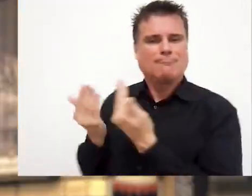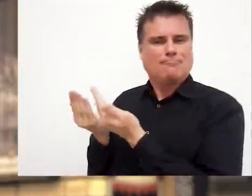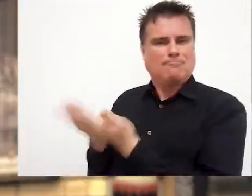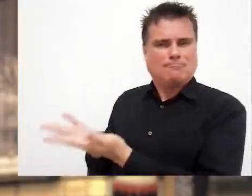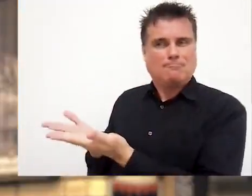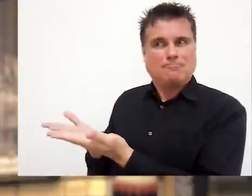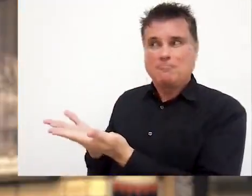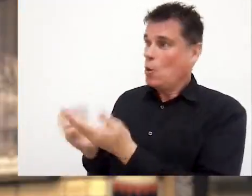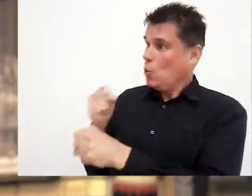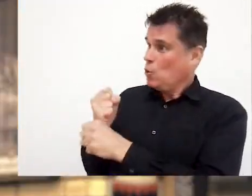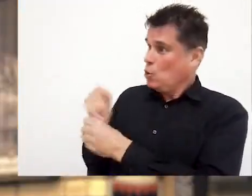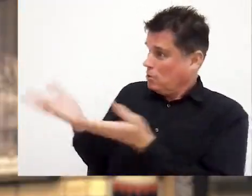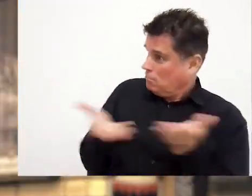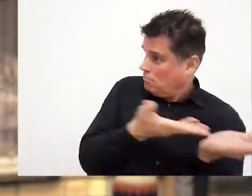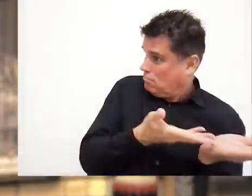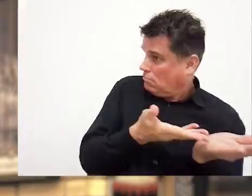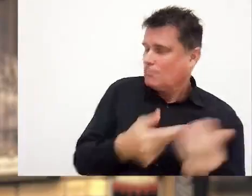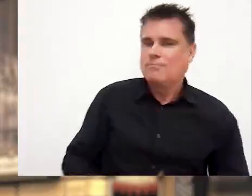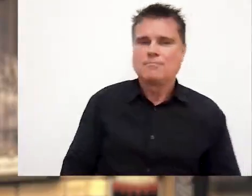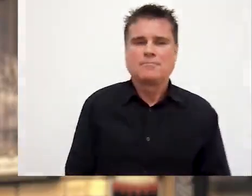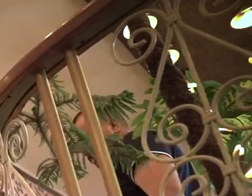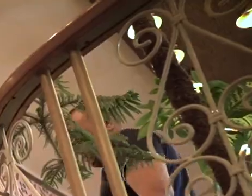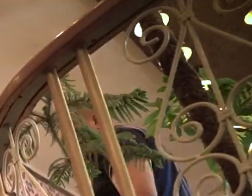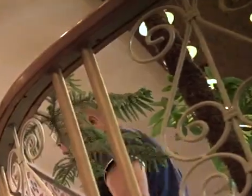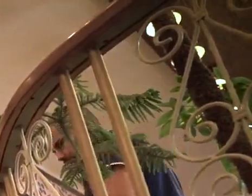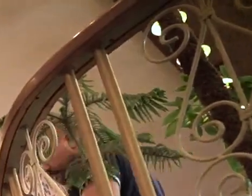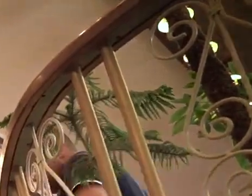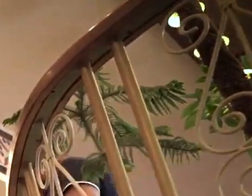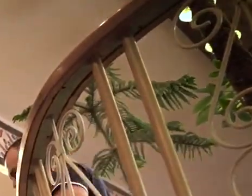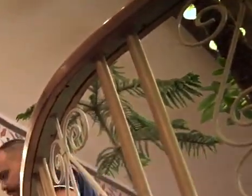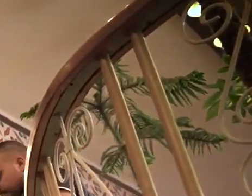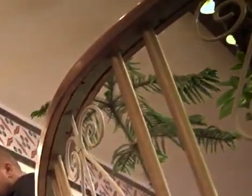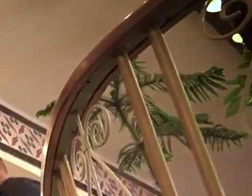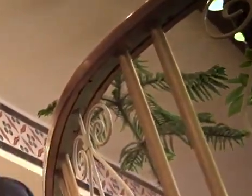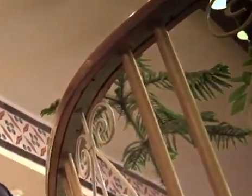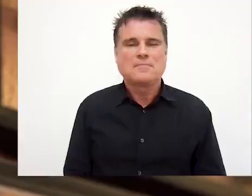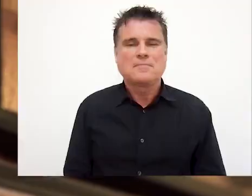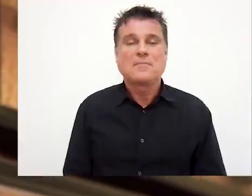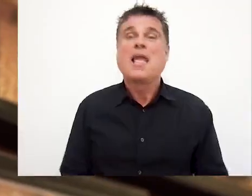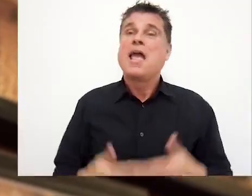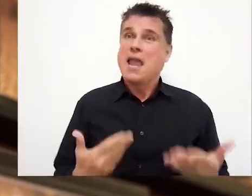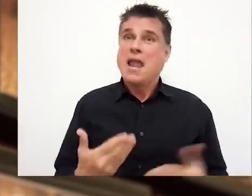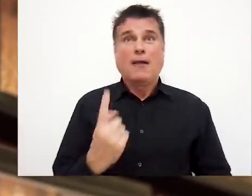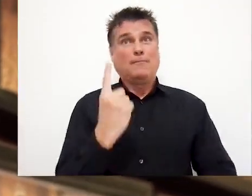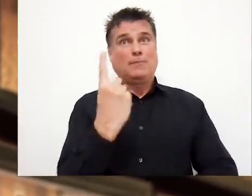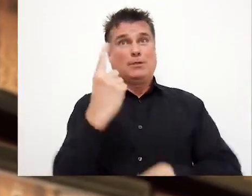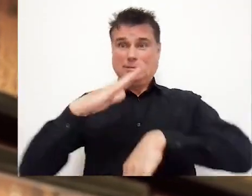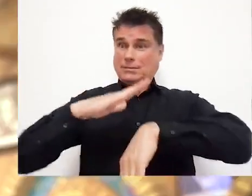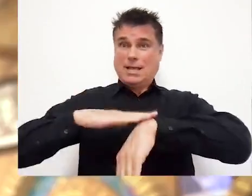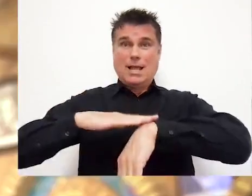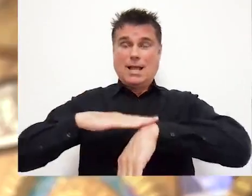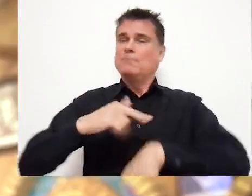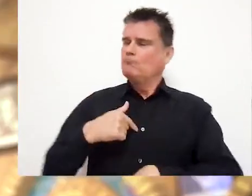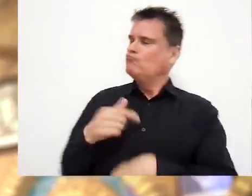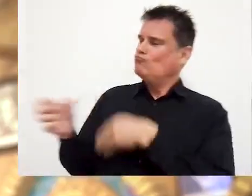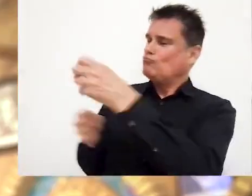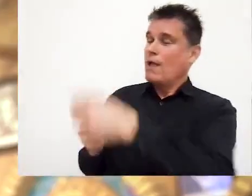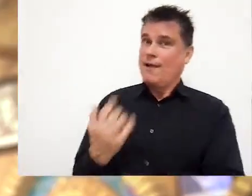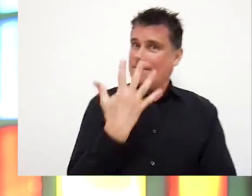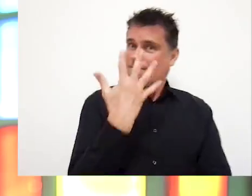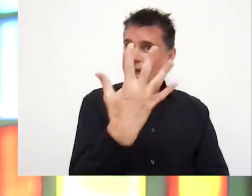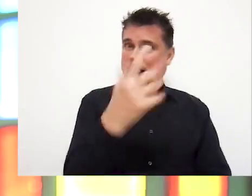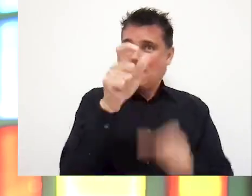قصروا ووفروا لهم فرصة عمل من ضمن المقترحات اللي هم اللي اقترحوها. يعني إحنا بالبداية بصراحة جبنا